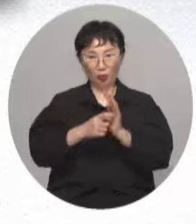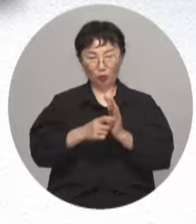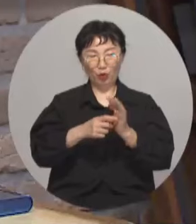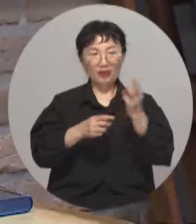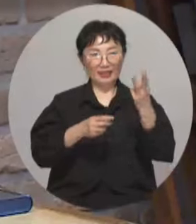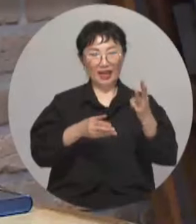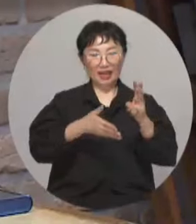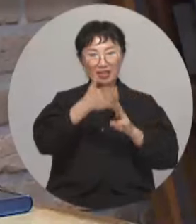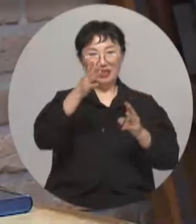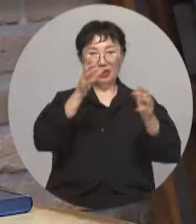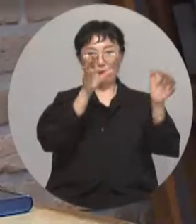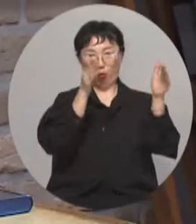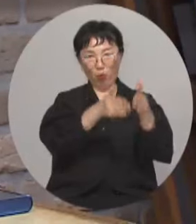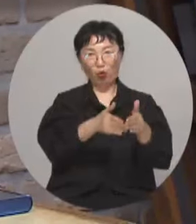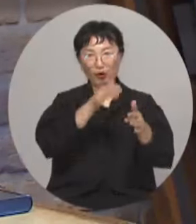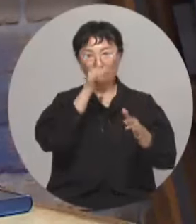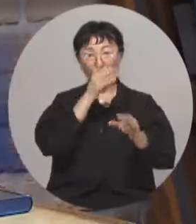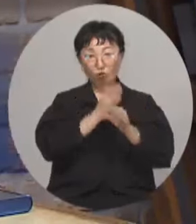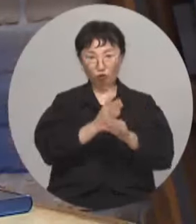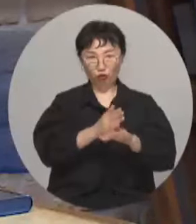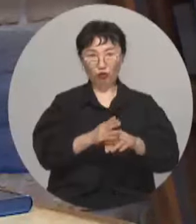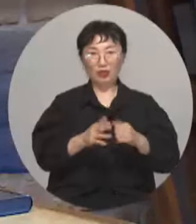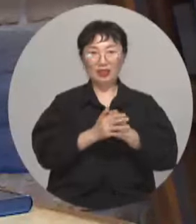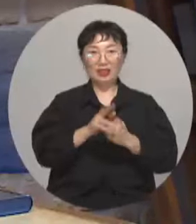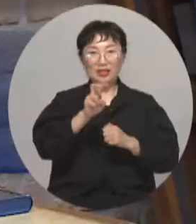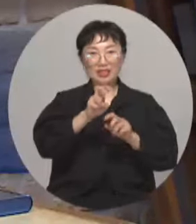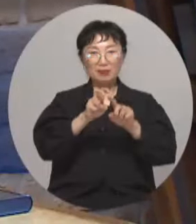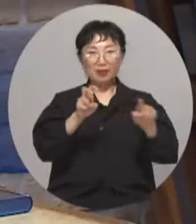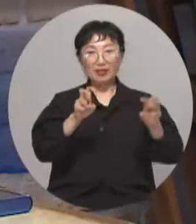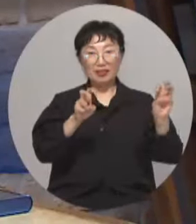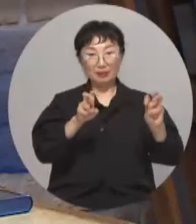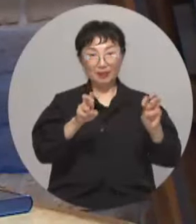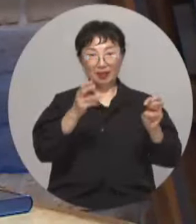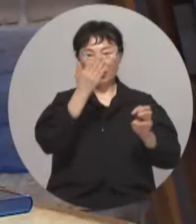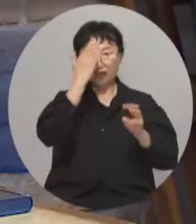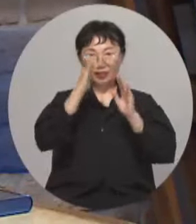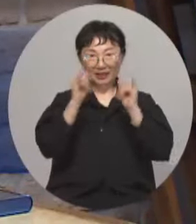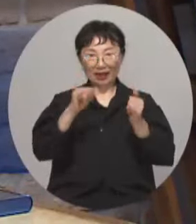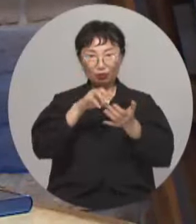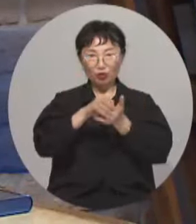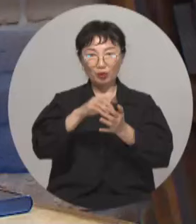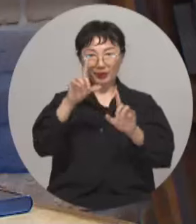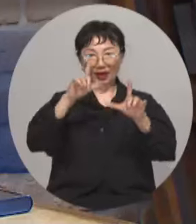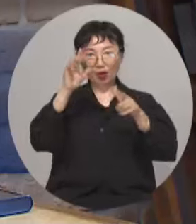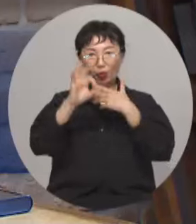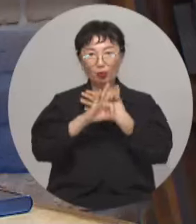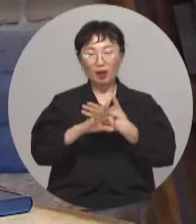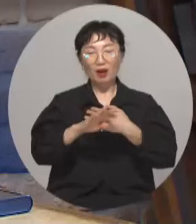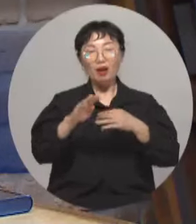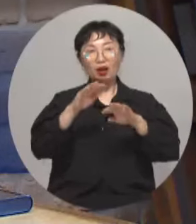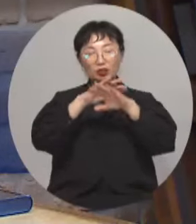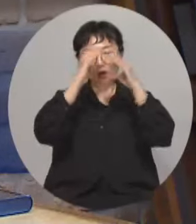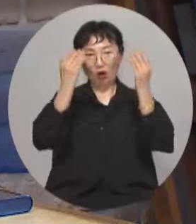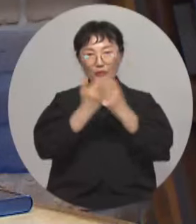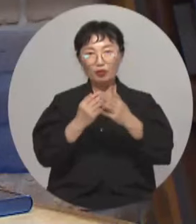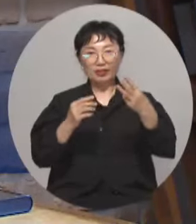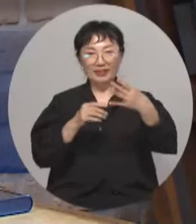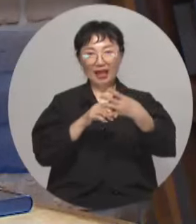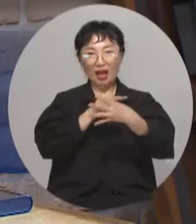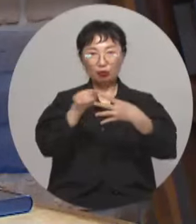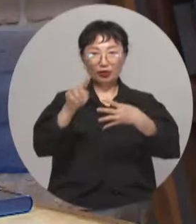있습니다이 30대 청년층의 취업자 비중을 봤을 때 전체 3분이 전주군산